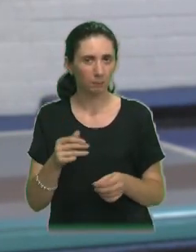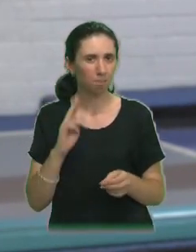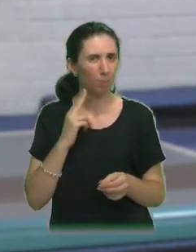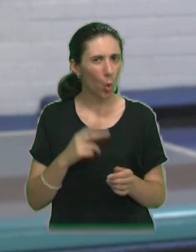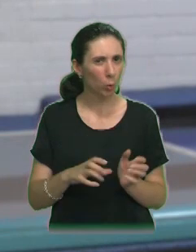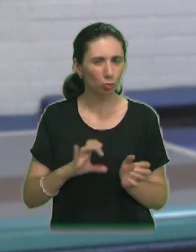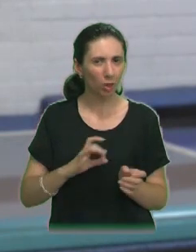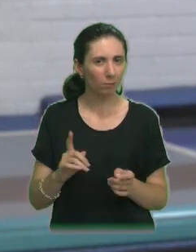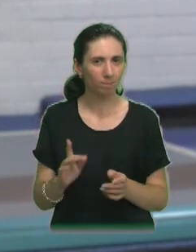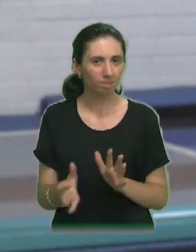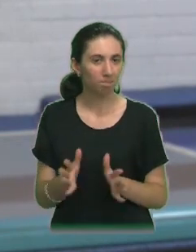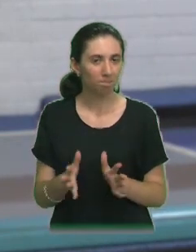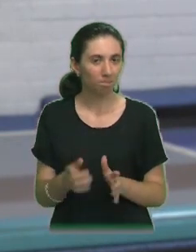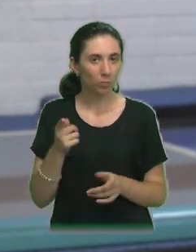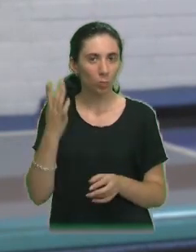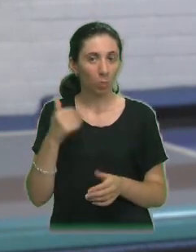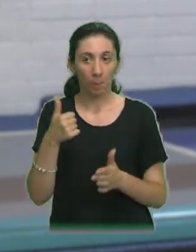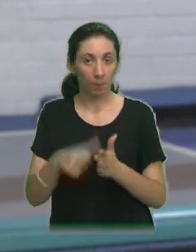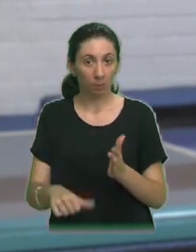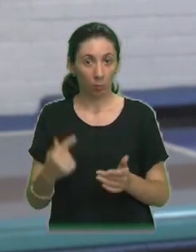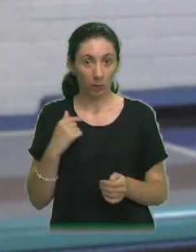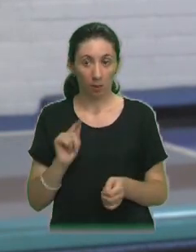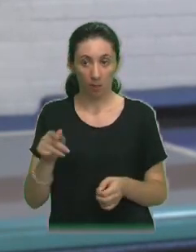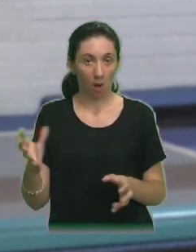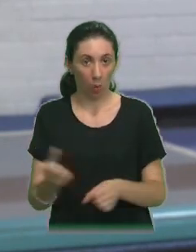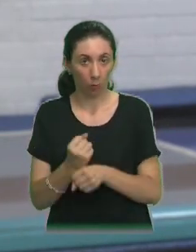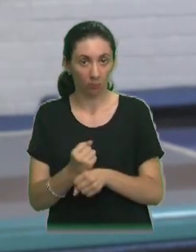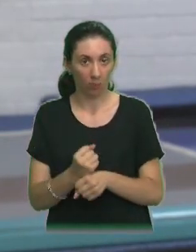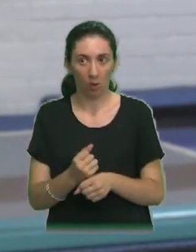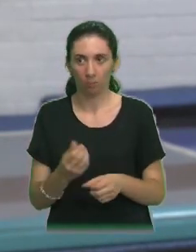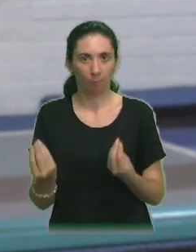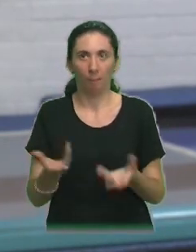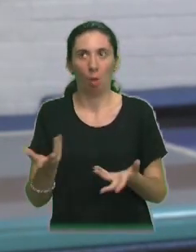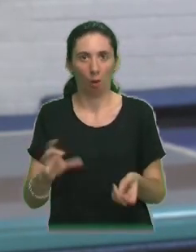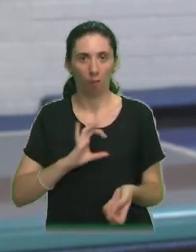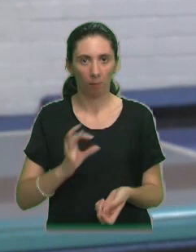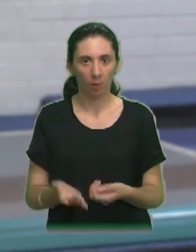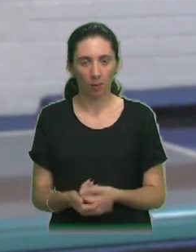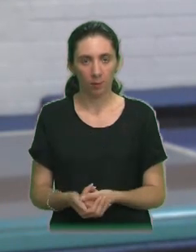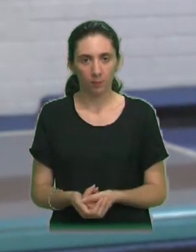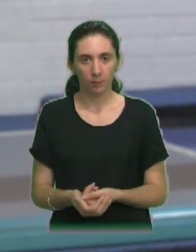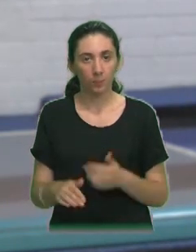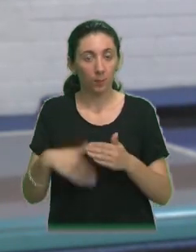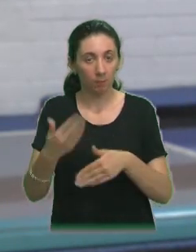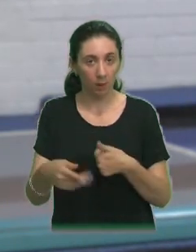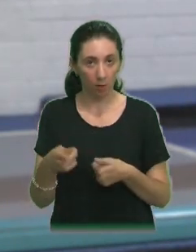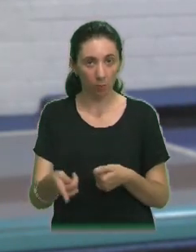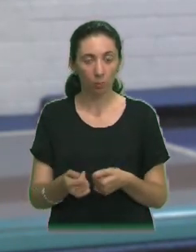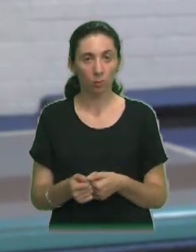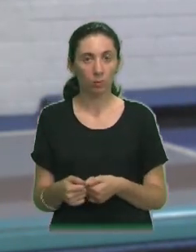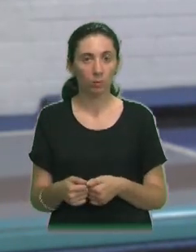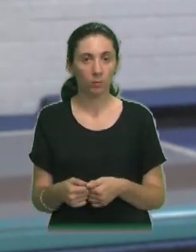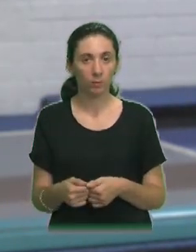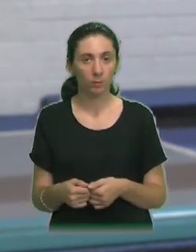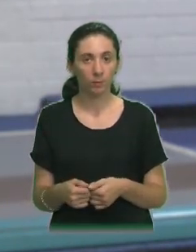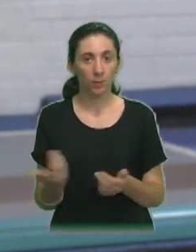brončana. To je bilo prvi put da sam ja osvojila nekakvu medalju. I ubrzo nakon toga,